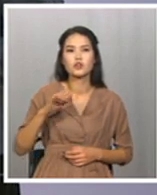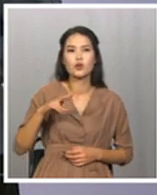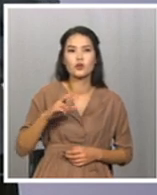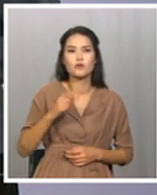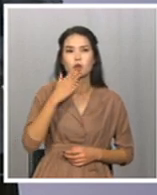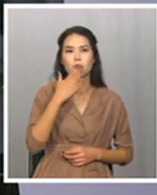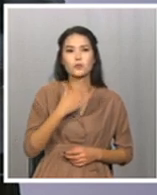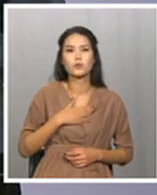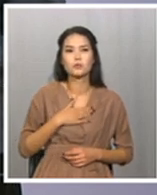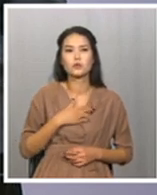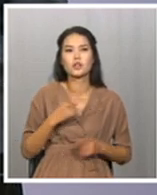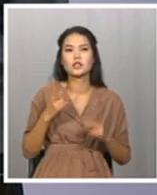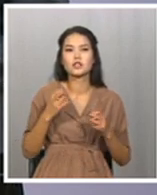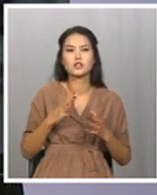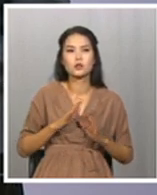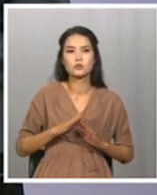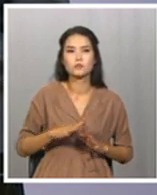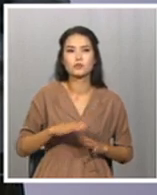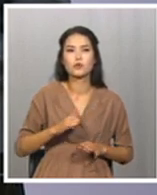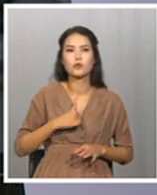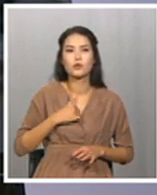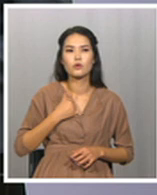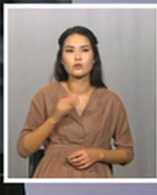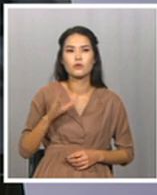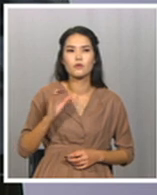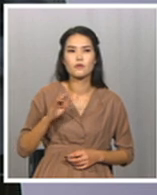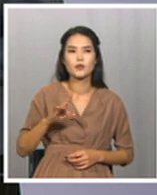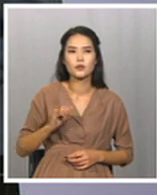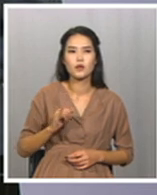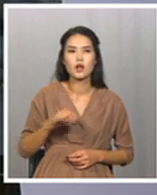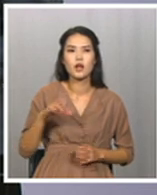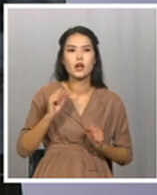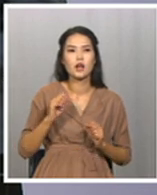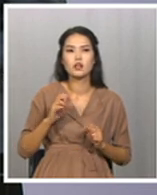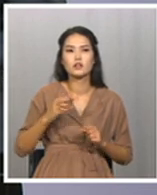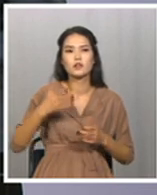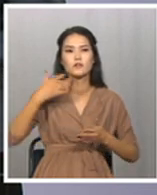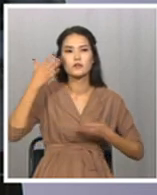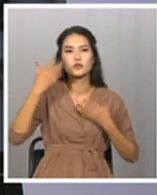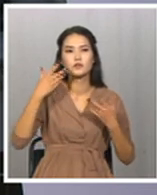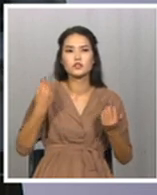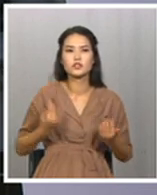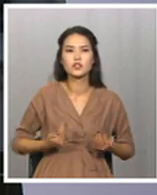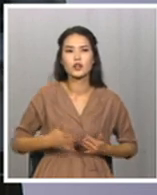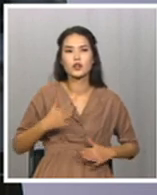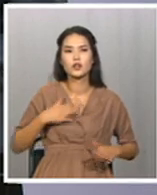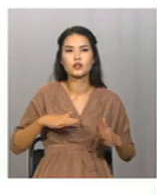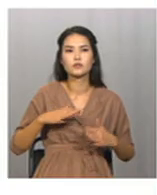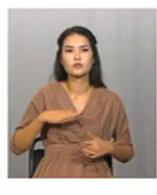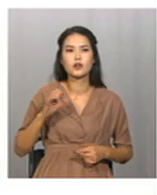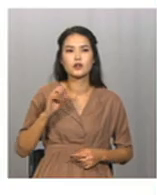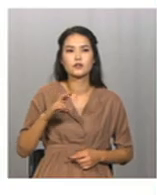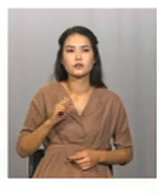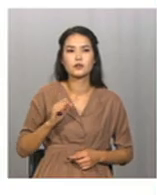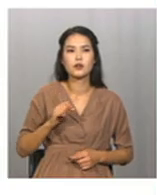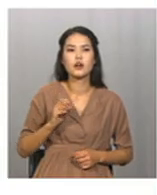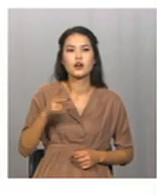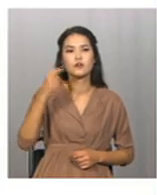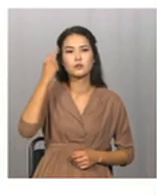Желтков полюбил недоступную, гордую Веру, а не веселую, жизнерадостную Анну? Как вы